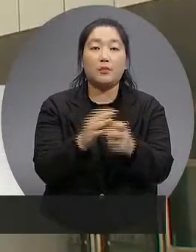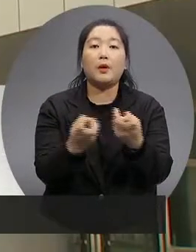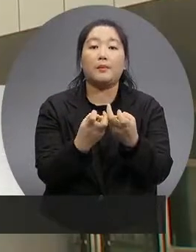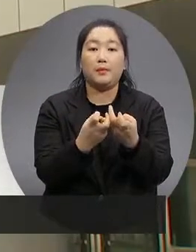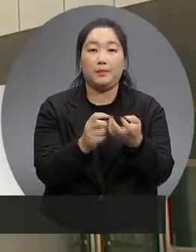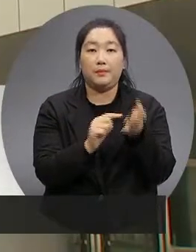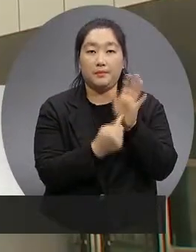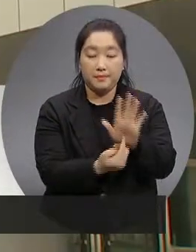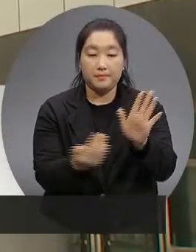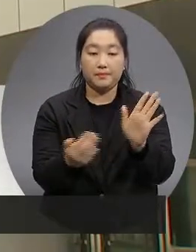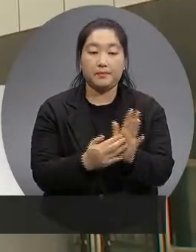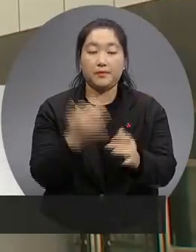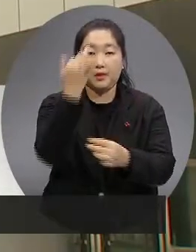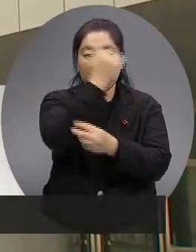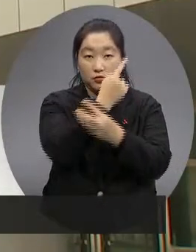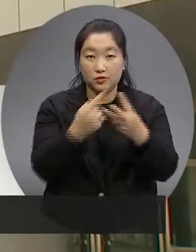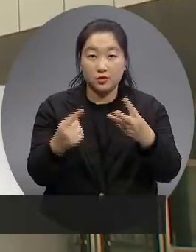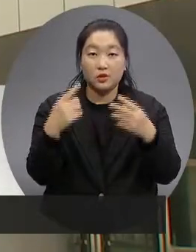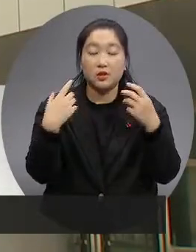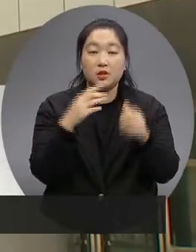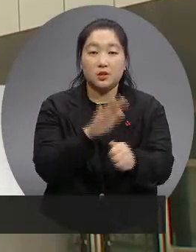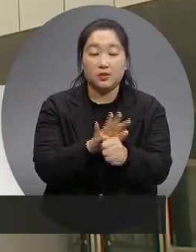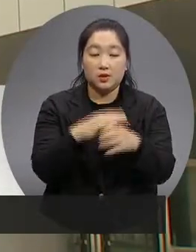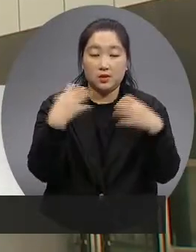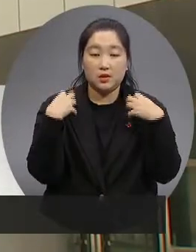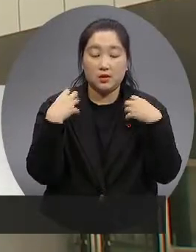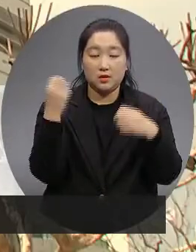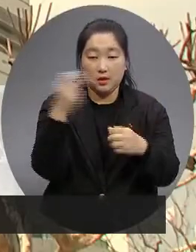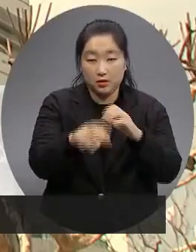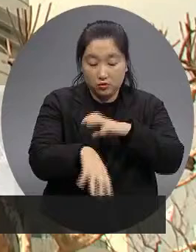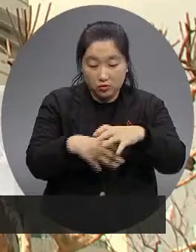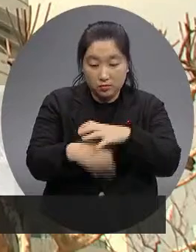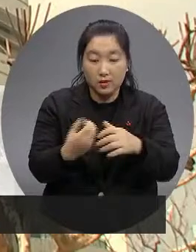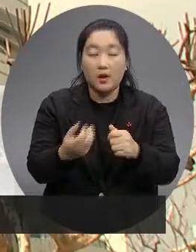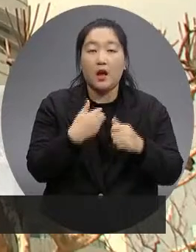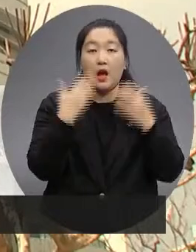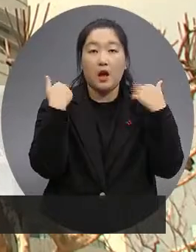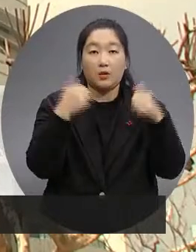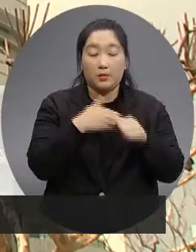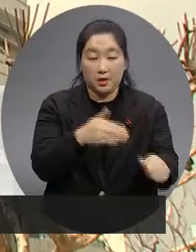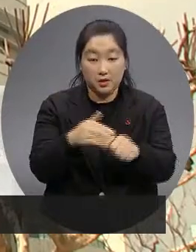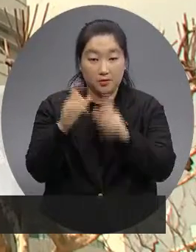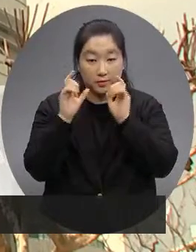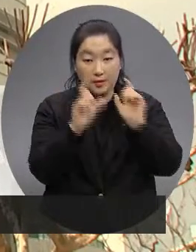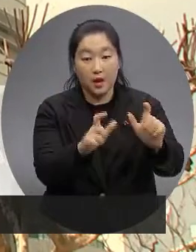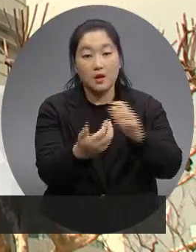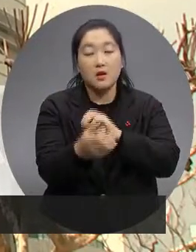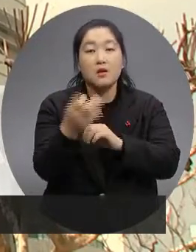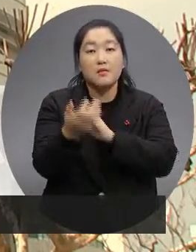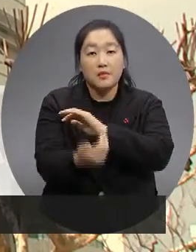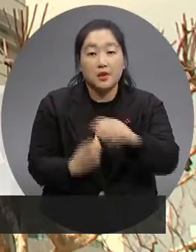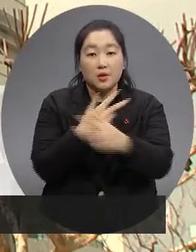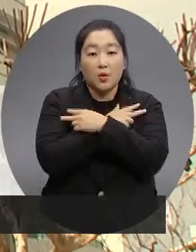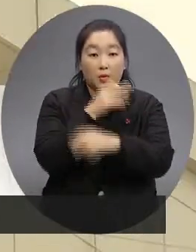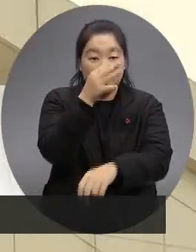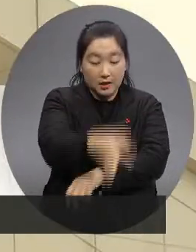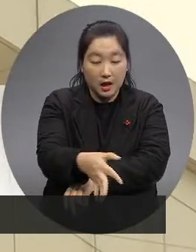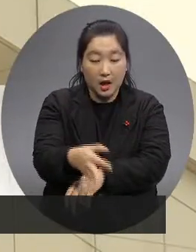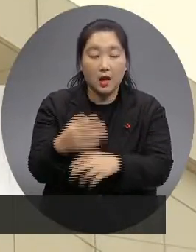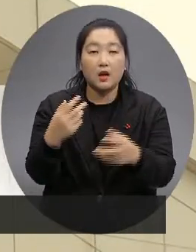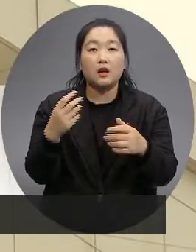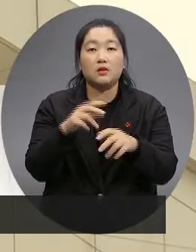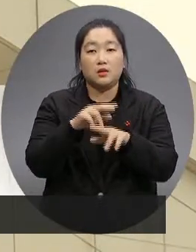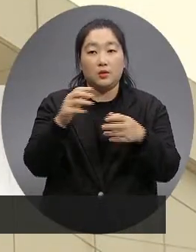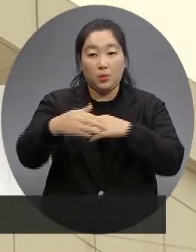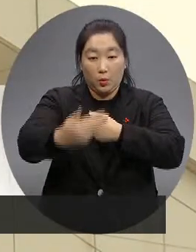나왔습니다. 충주교육지원청은 재추첨 이전의 학교 배정 통보에 따라 교복을 미리 구입한 경우 교환이나